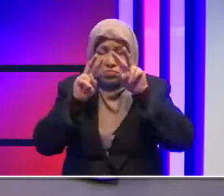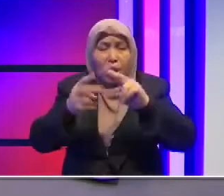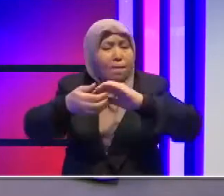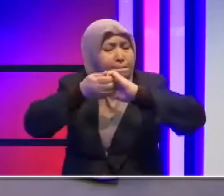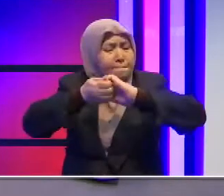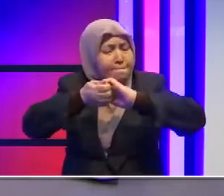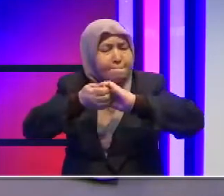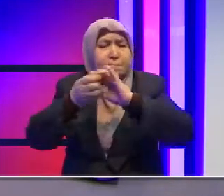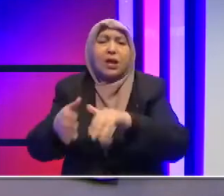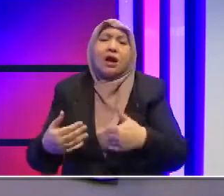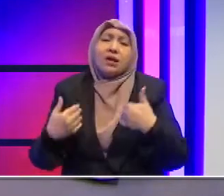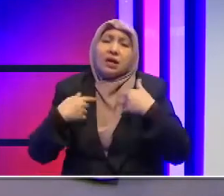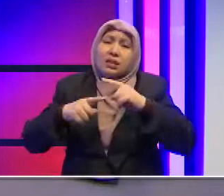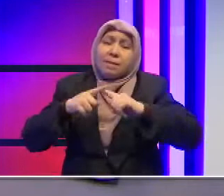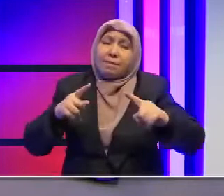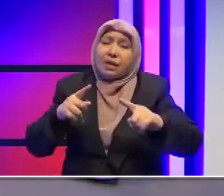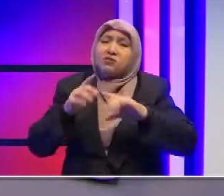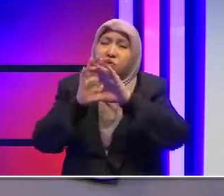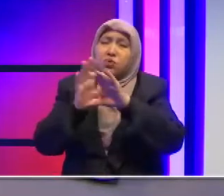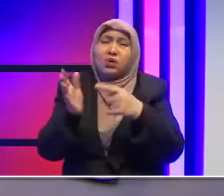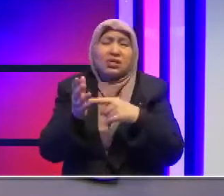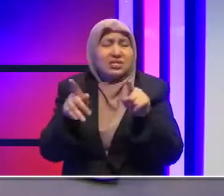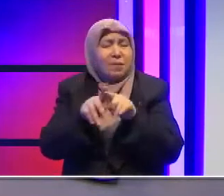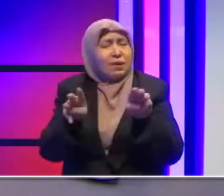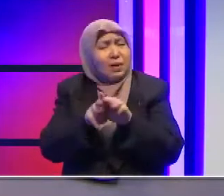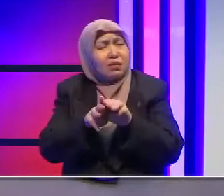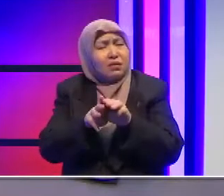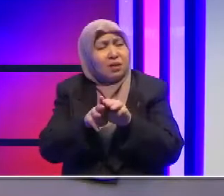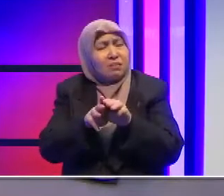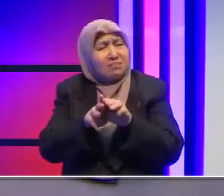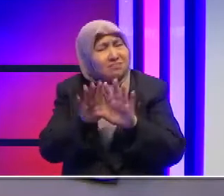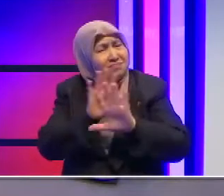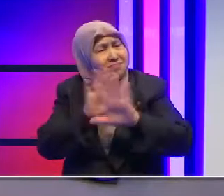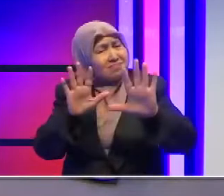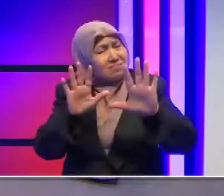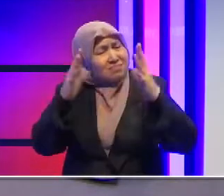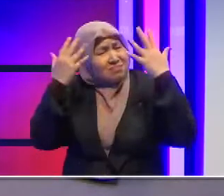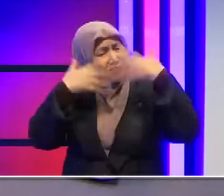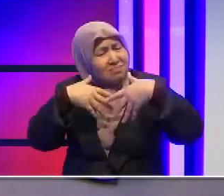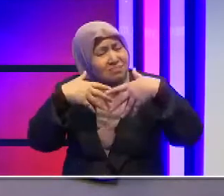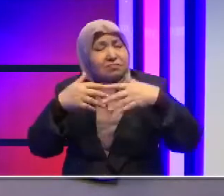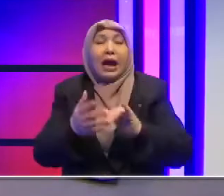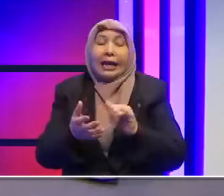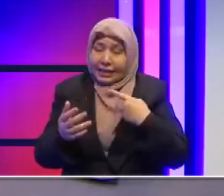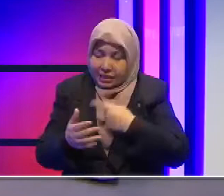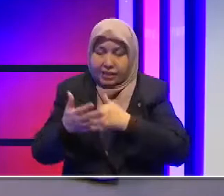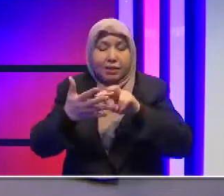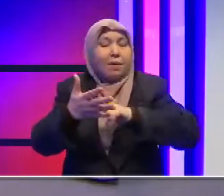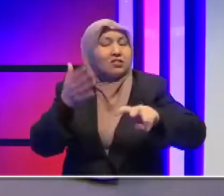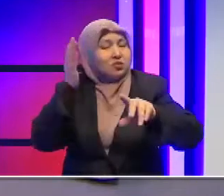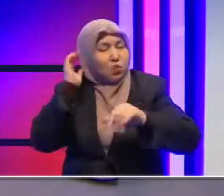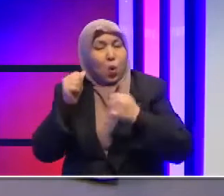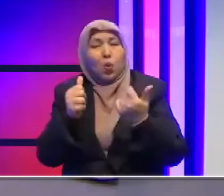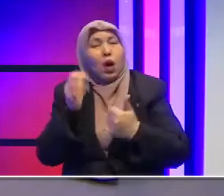ada. Tetapi perumpamaan ini macam seperti jelas tak jelas. Kita tengok sebentar lagi. Kita baca dahulu ayat